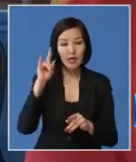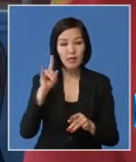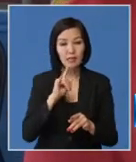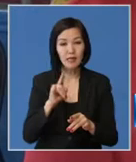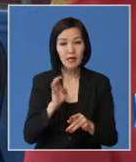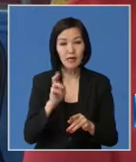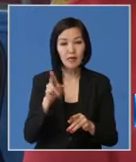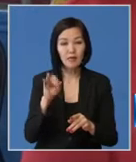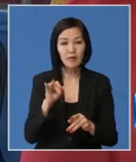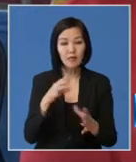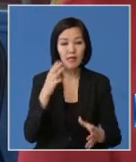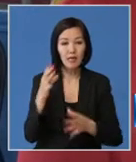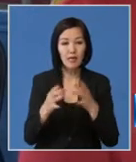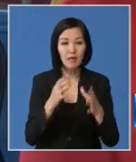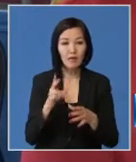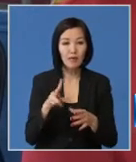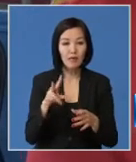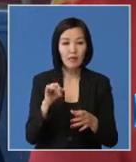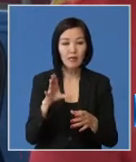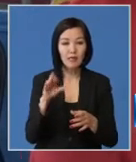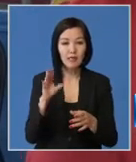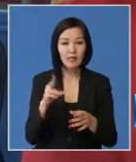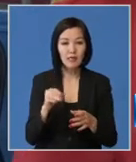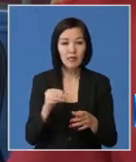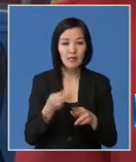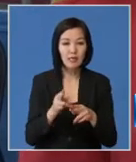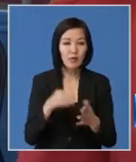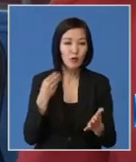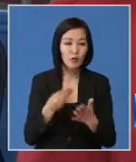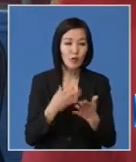әдебиетінің әлем классиканың алтын қорындағы аса құнды